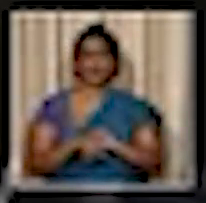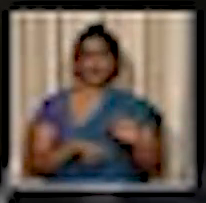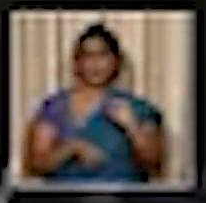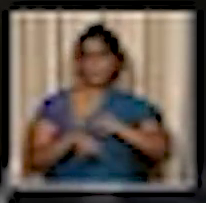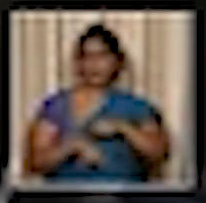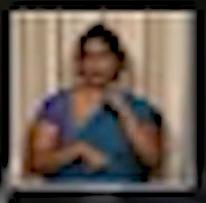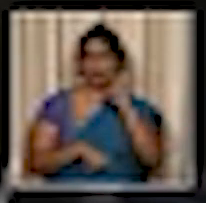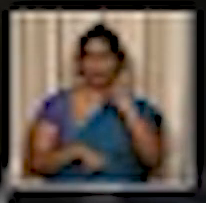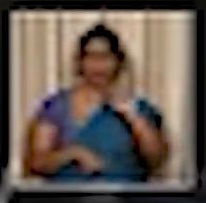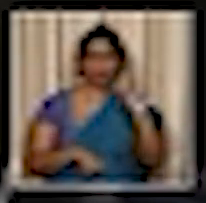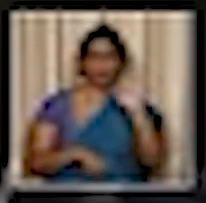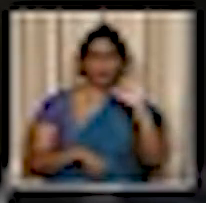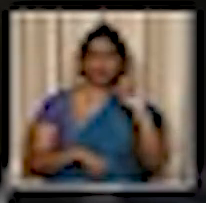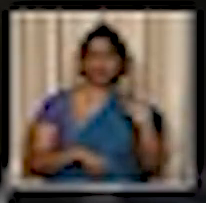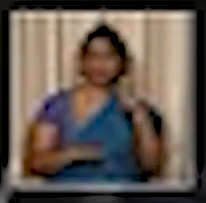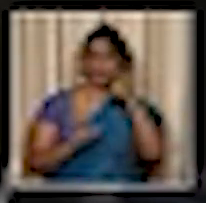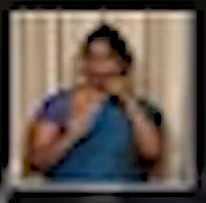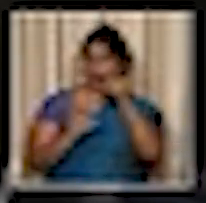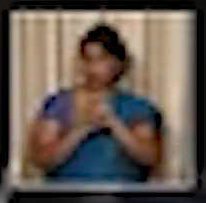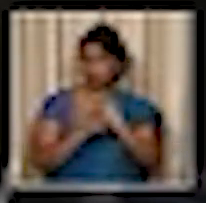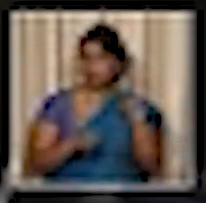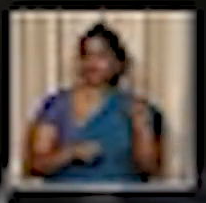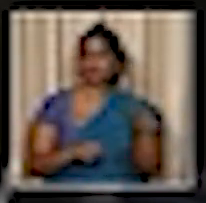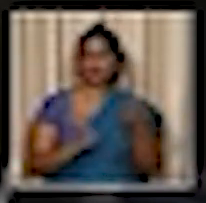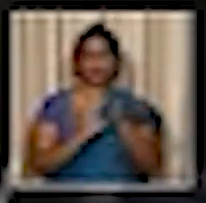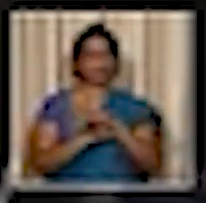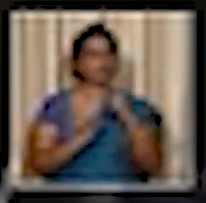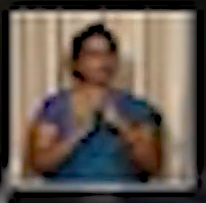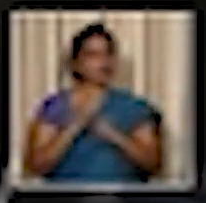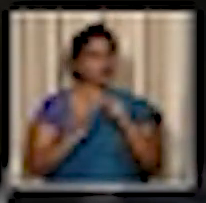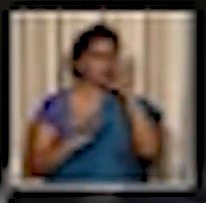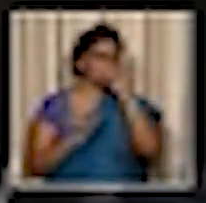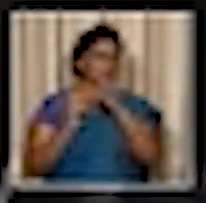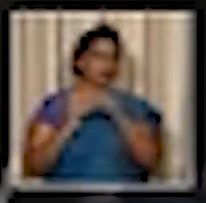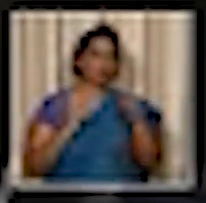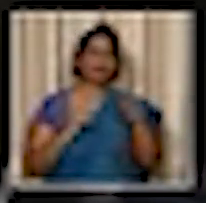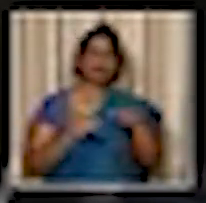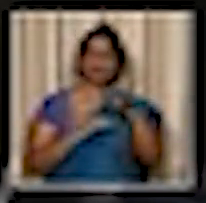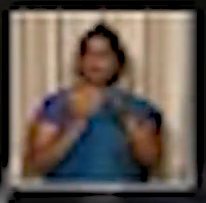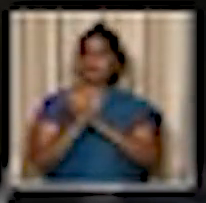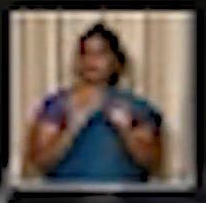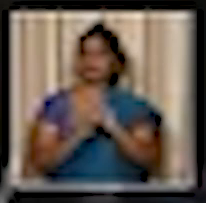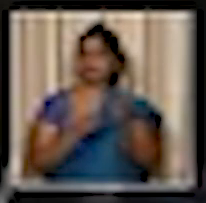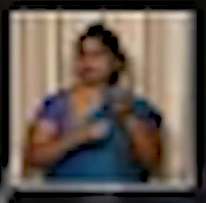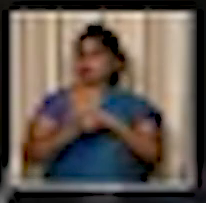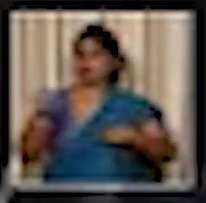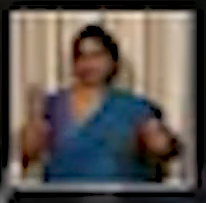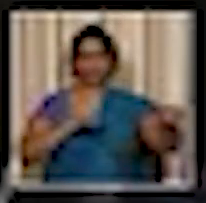තප්පර 56ක වීඩියෝ පටය පසුගිය ජනවාරි මාසයේ සිට සමාජ මාධ්‍ය සංසරණය